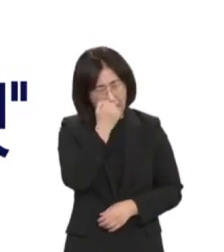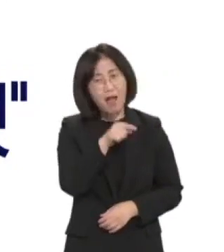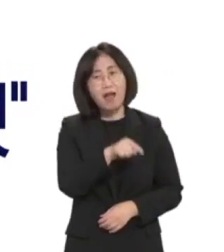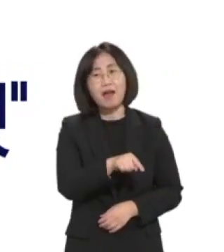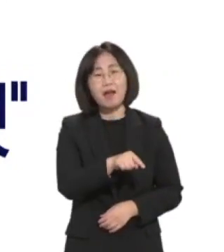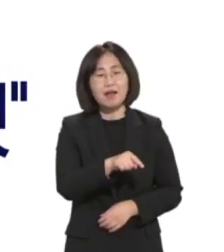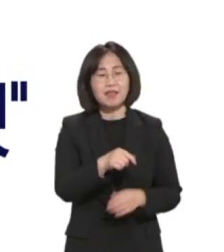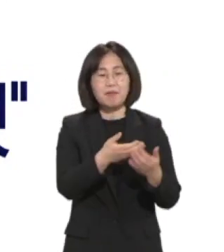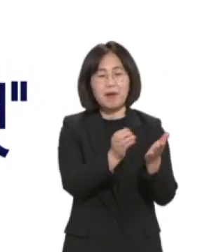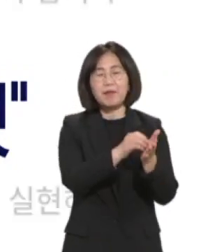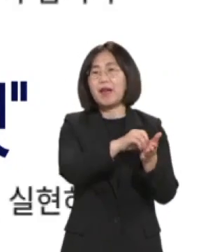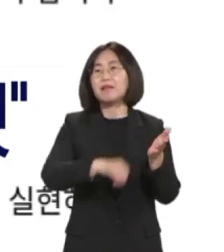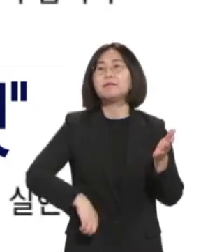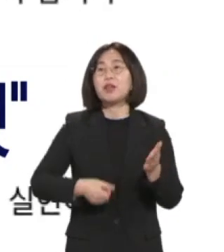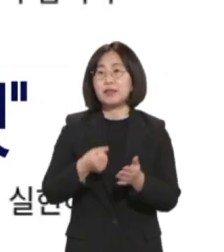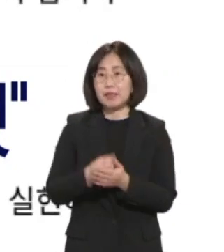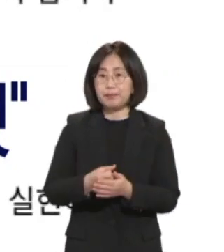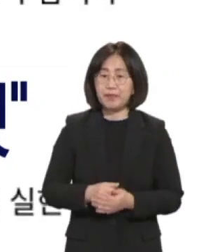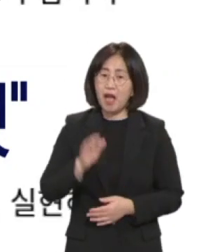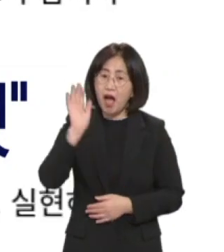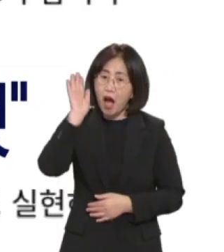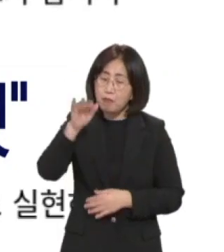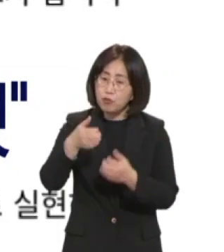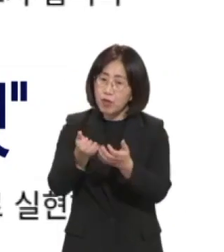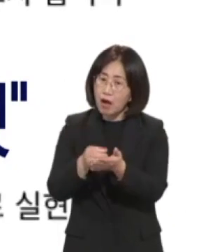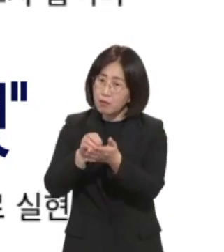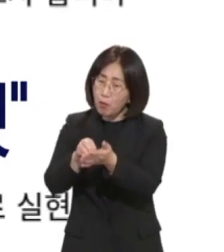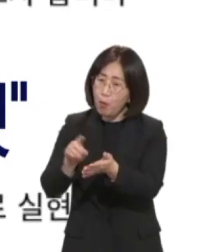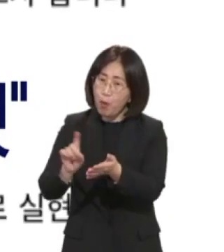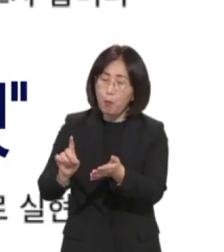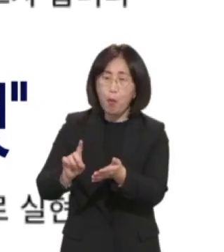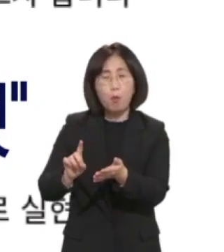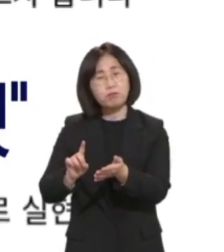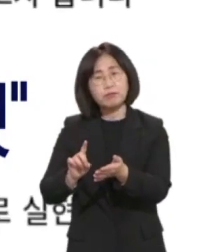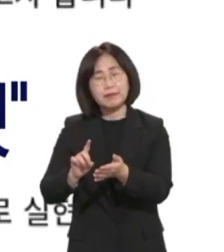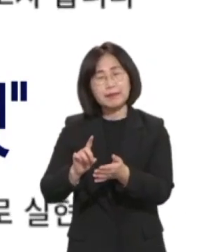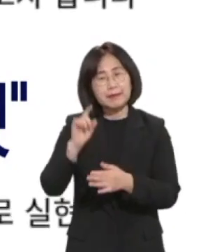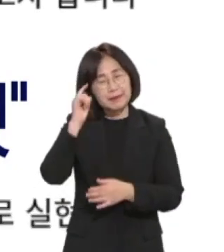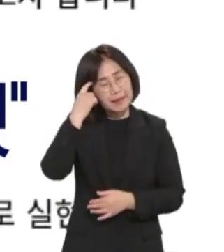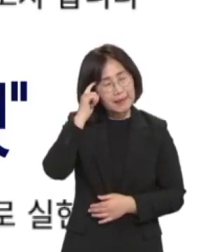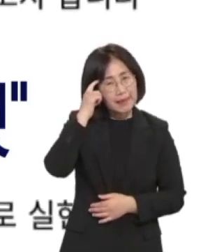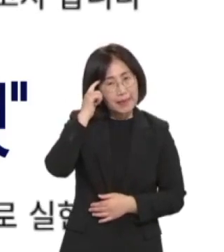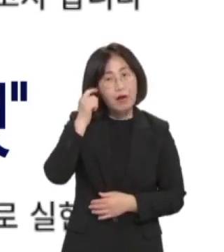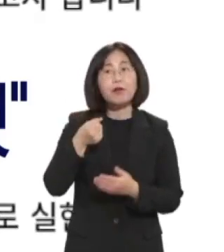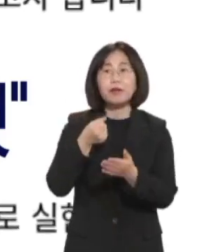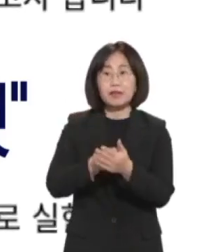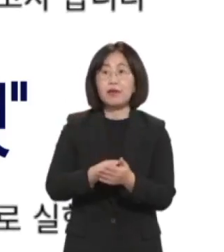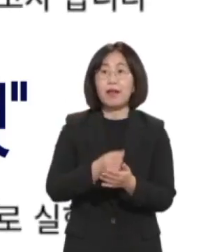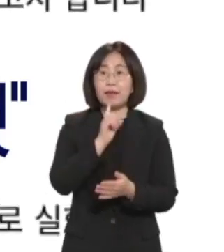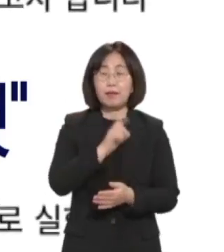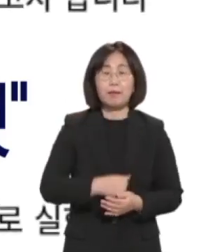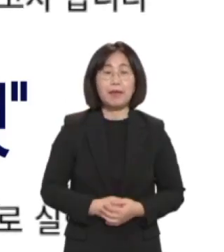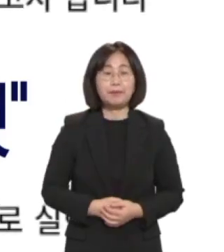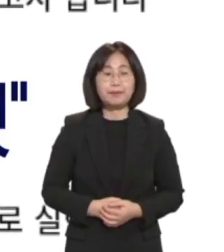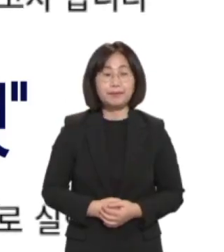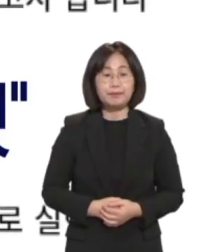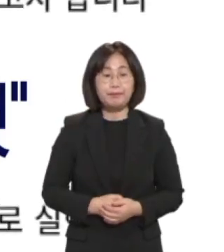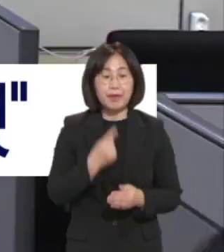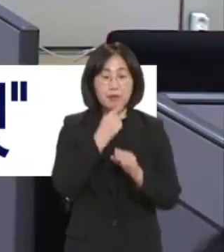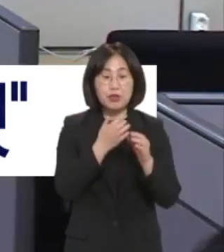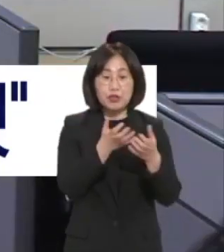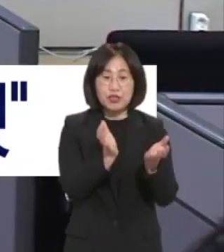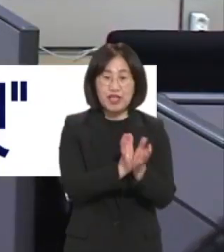탈당을 결심했다면 앞으로의 행로는 잠시 숙고한 뒤 결정하겠다고 밝혔습니다 민주당 내